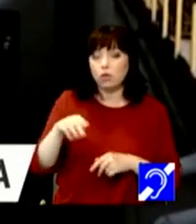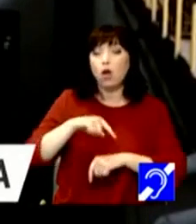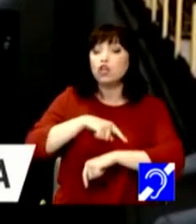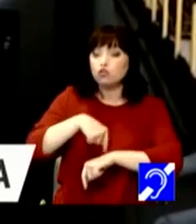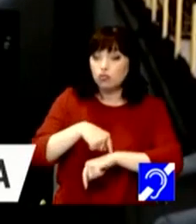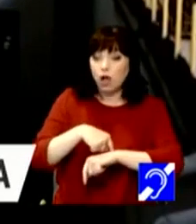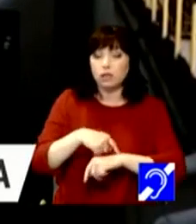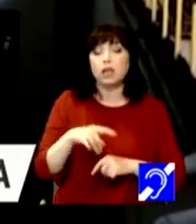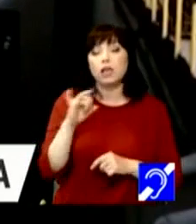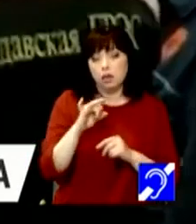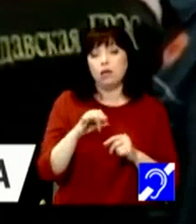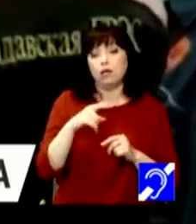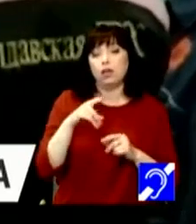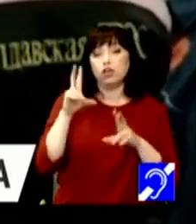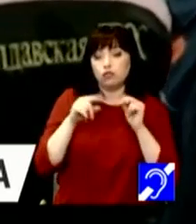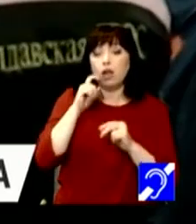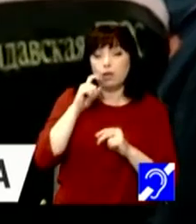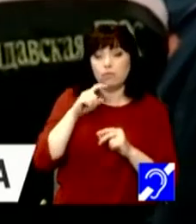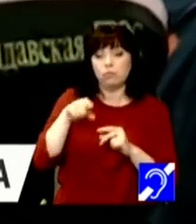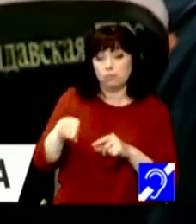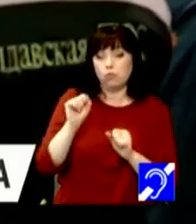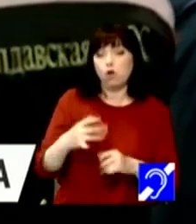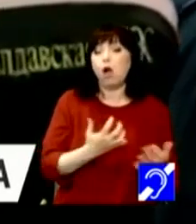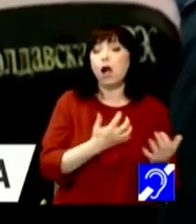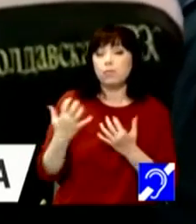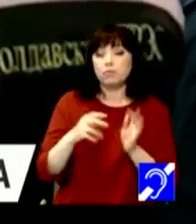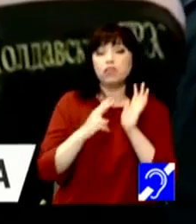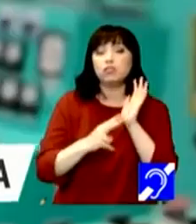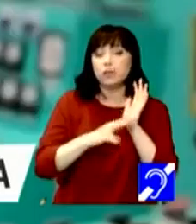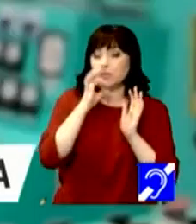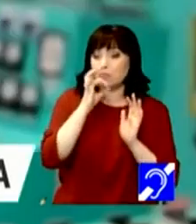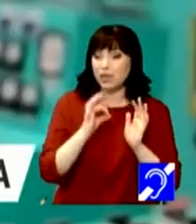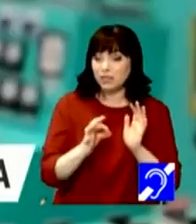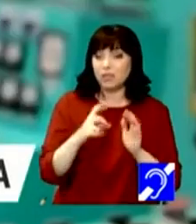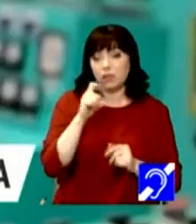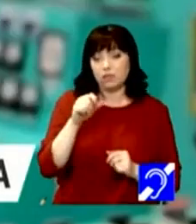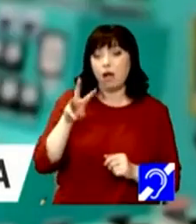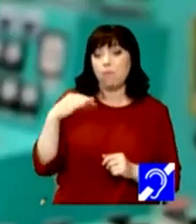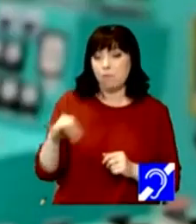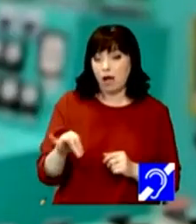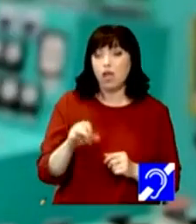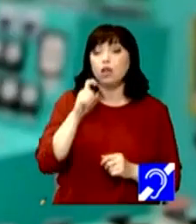și-a asumat să asigure 70% din necesarul de energie electrică pentru luna mai.